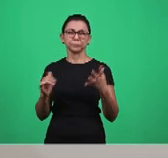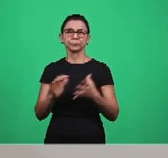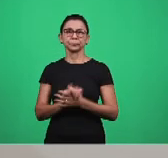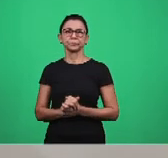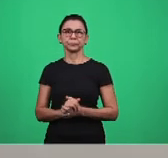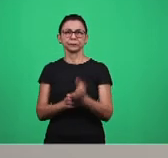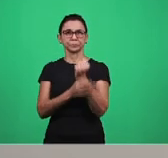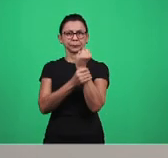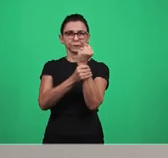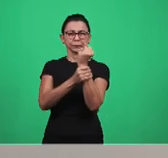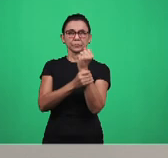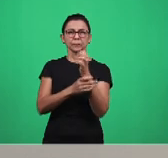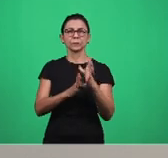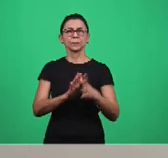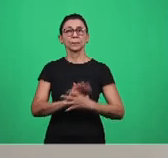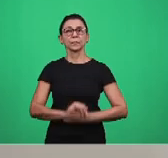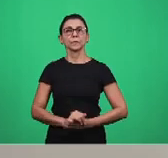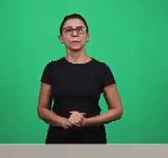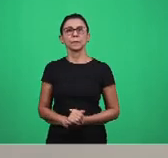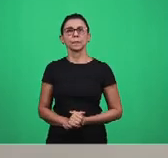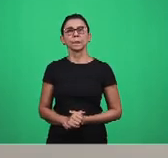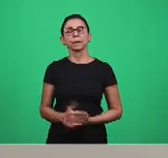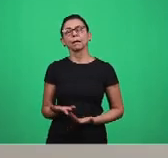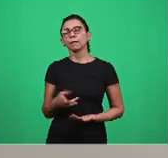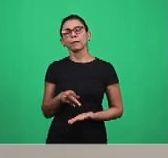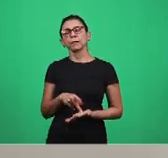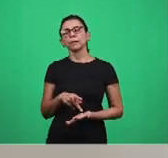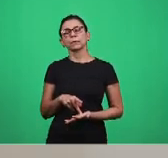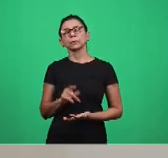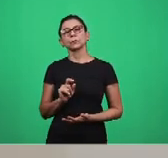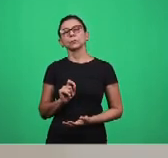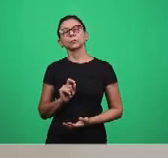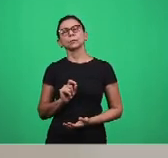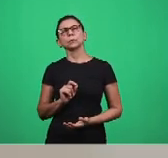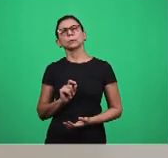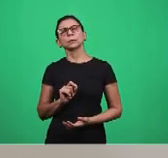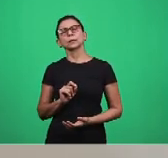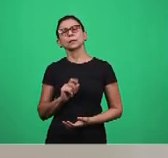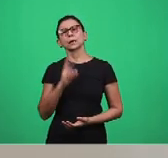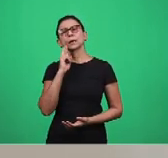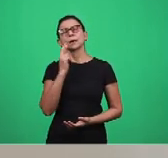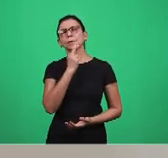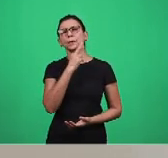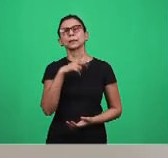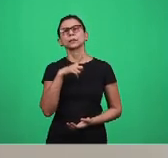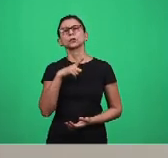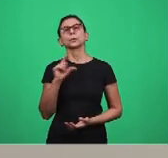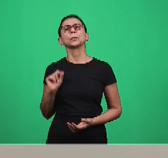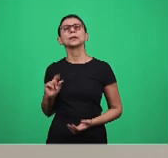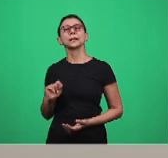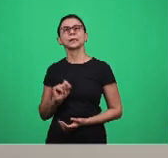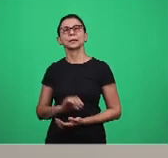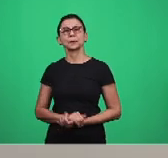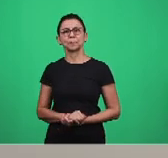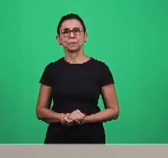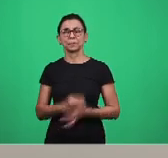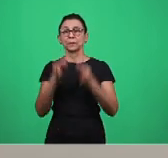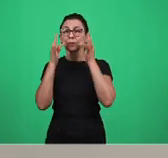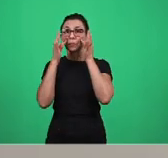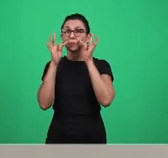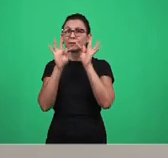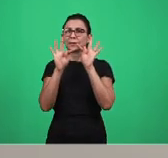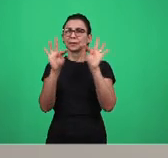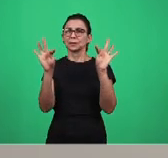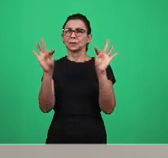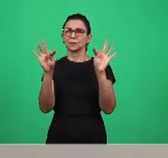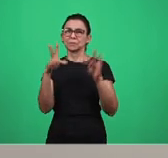Qu'est-ce que Rebecca, en vérité, elle avait ici? Elle avait un témoignage personnel. le témoignage personnel, mes